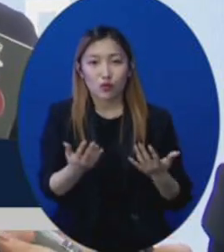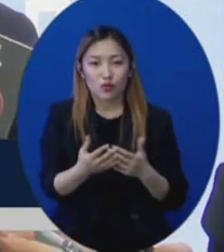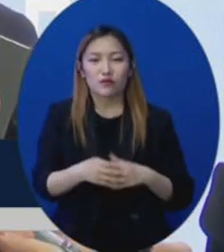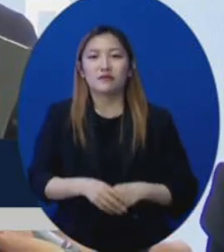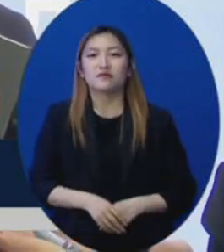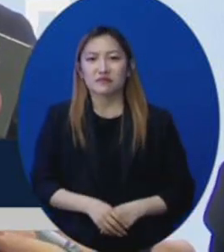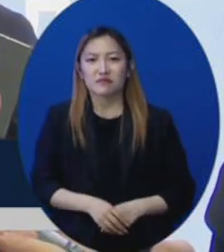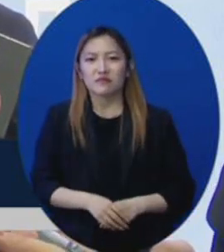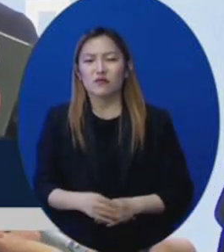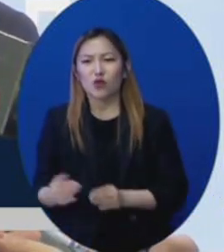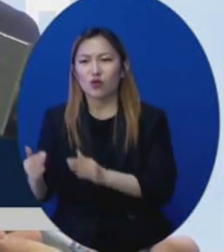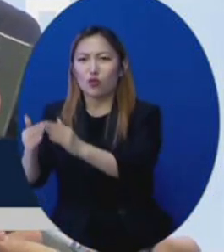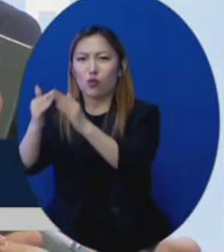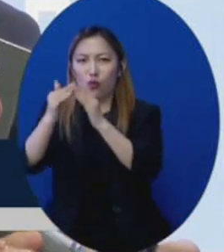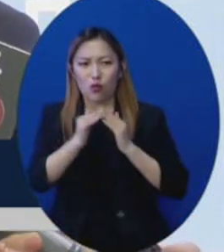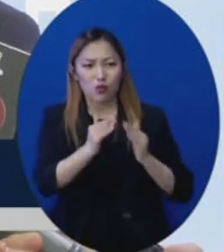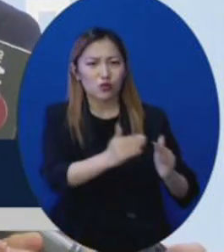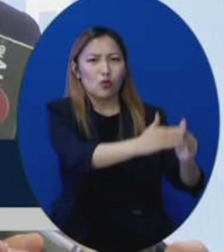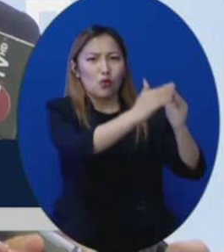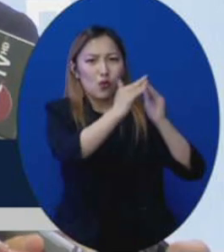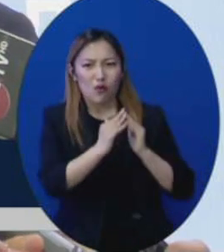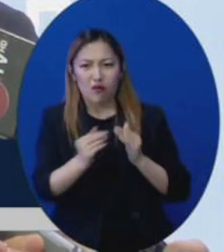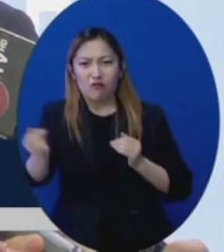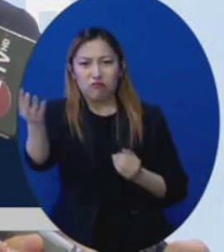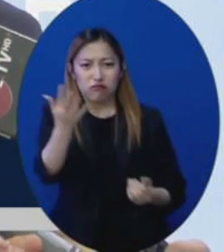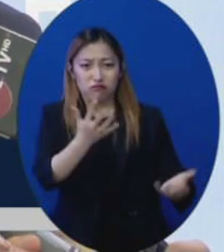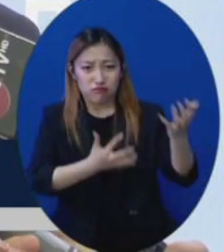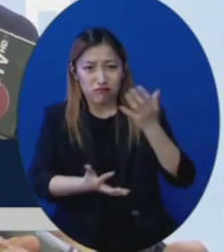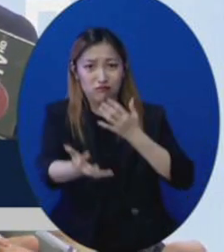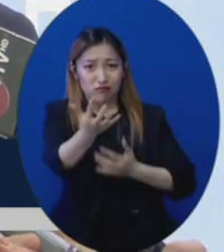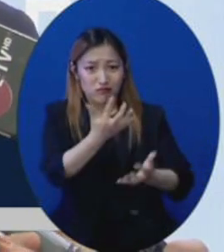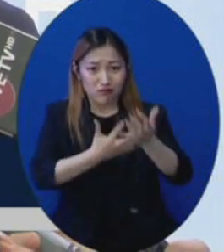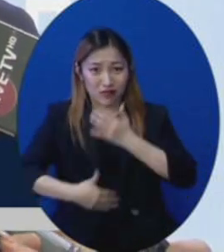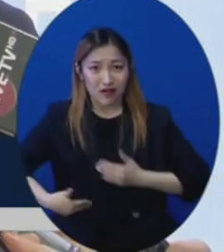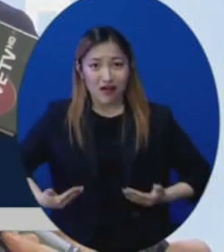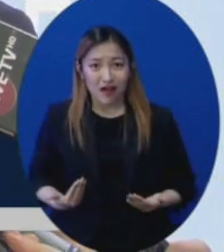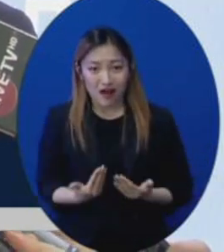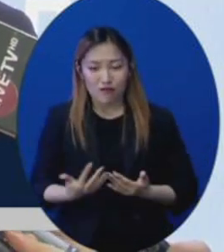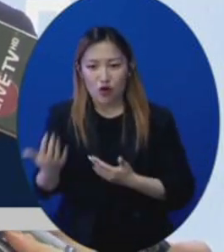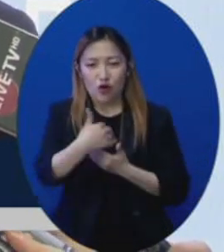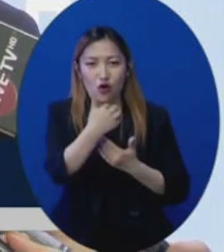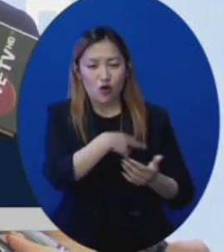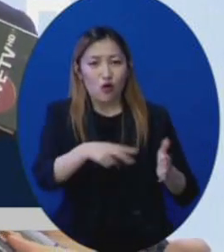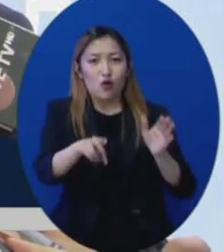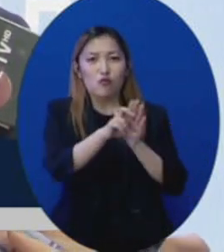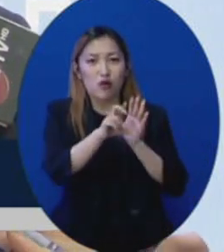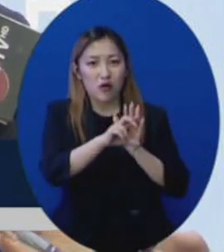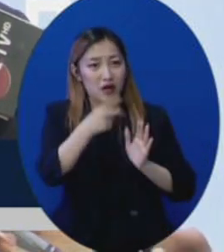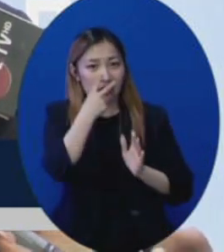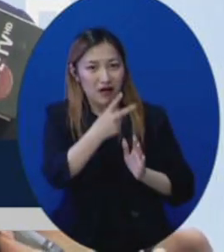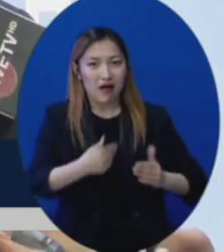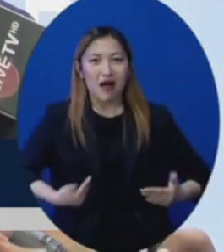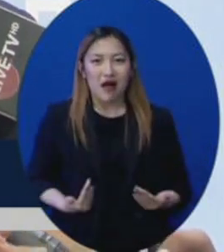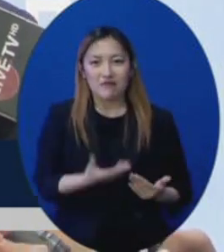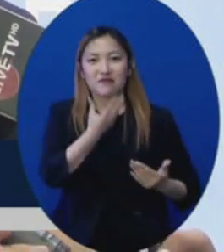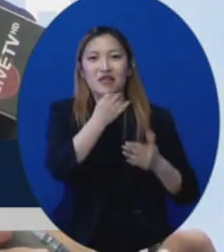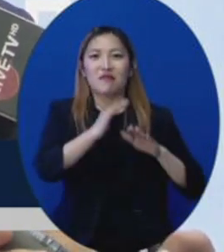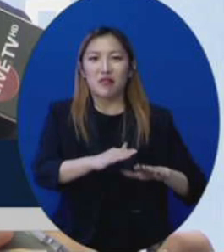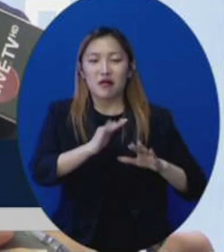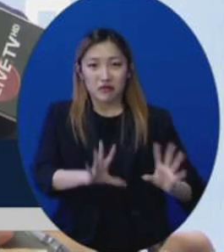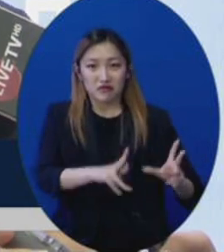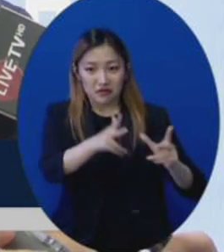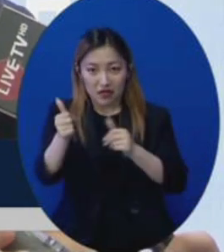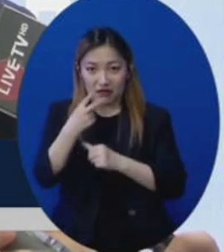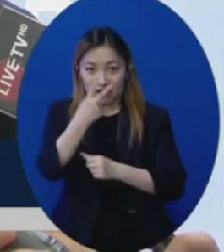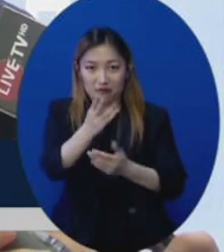тал бүрээ шилжин ирж байгаа хүмүүс нээлттэй илгэмсэн хандах тэр хандлагууд бас маш их сайжирсан байна. Өнөөдөр ингээд